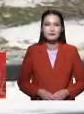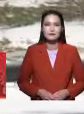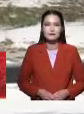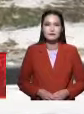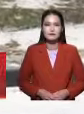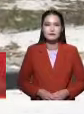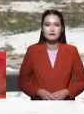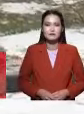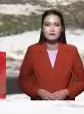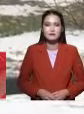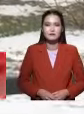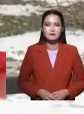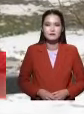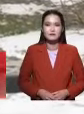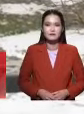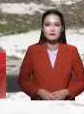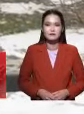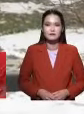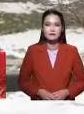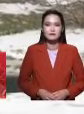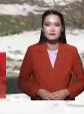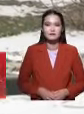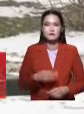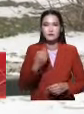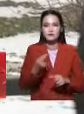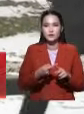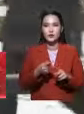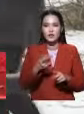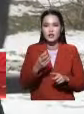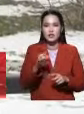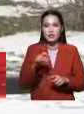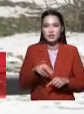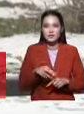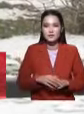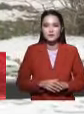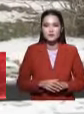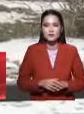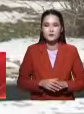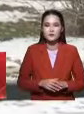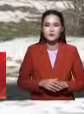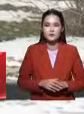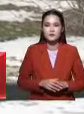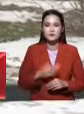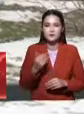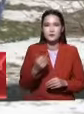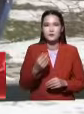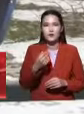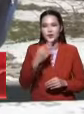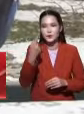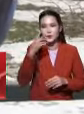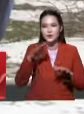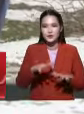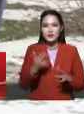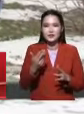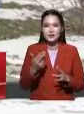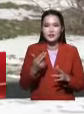My name is Арушан. You? Сахил. Сахил, Индия? Индия, yes. I love you, Индия. Yeah, I also love